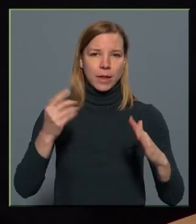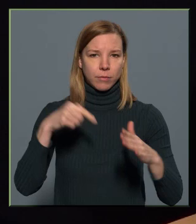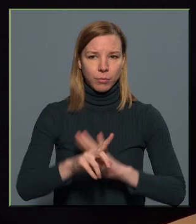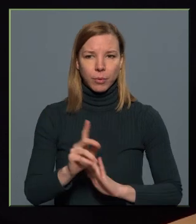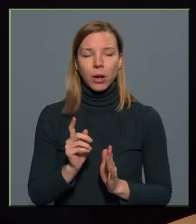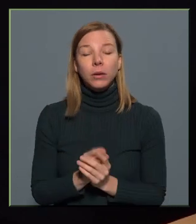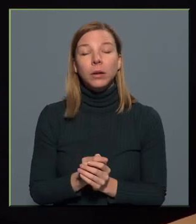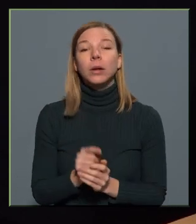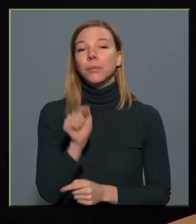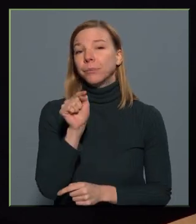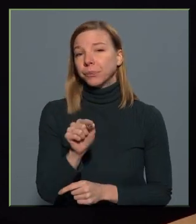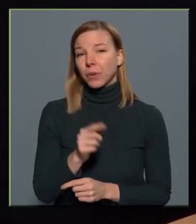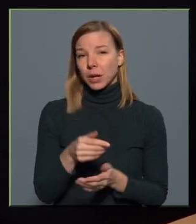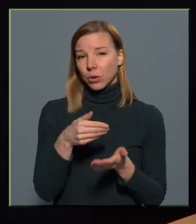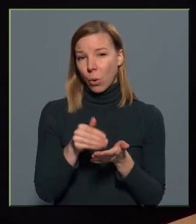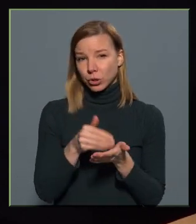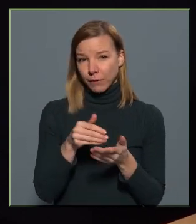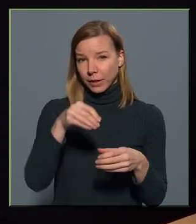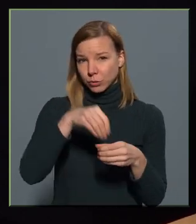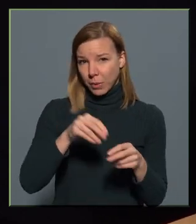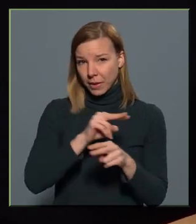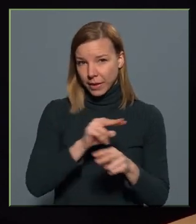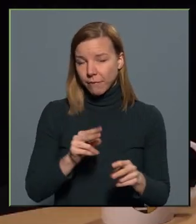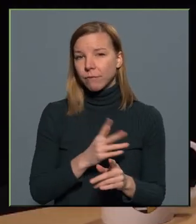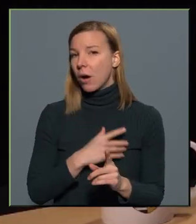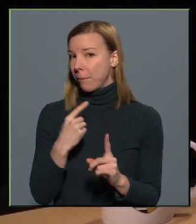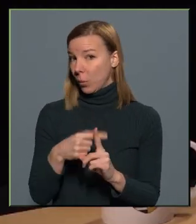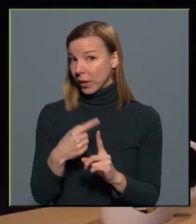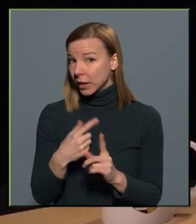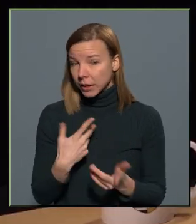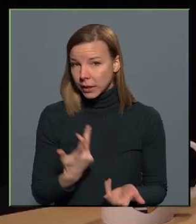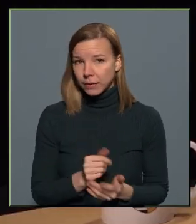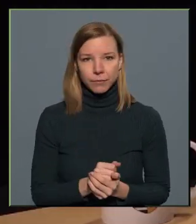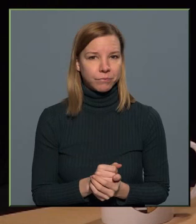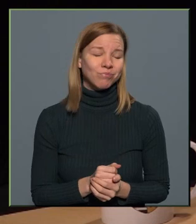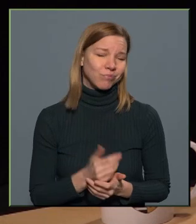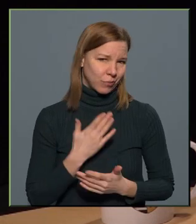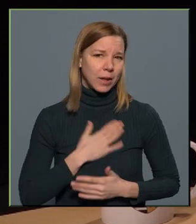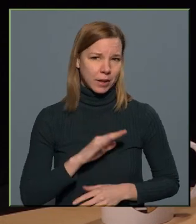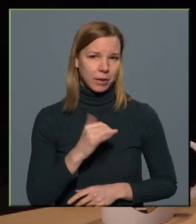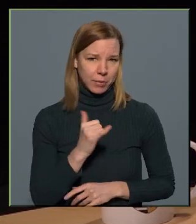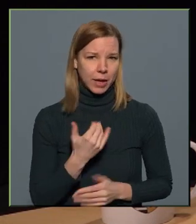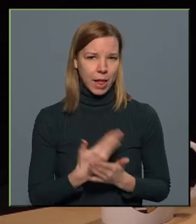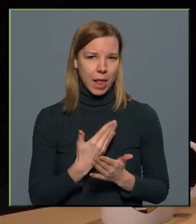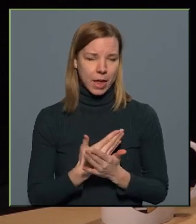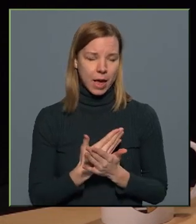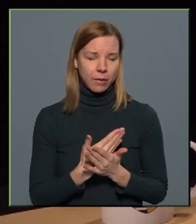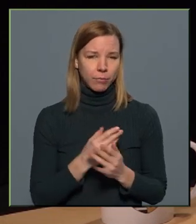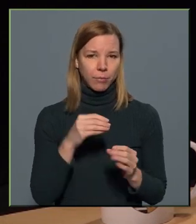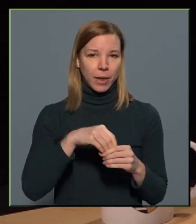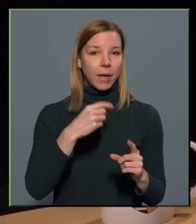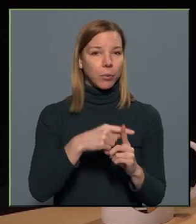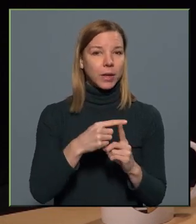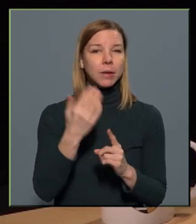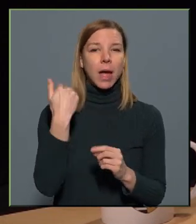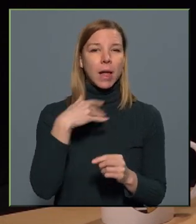költségvetés tartalmaz majd olyan elemeket, amelyek pozitívnak mondhatók? Nagyon szeretném, hogy tartalmazzanak, hiszen az elmúlt év végén tudtunk arról dönteni,